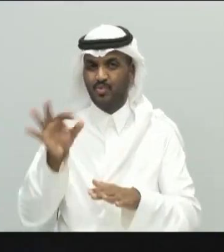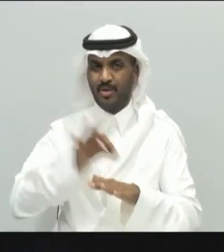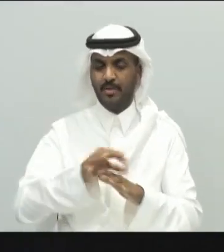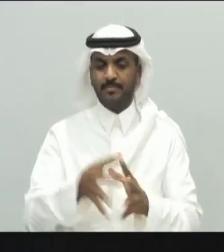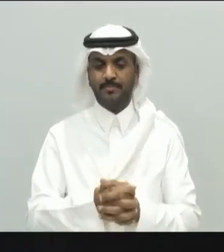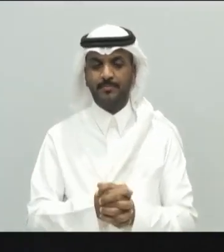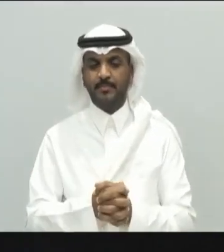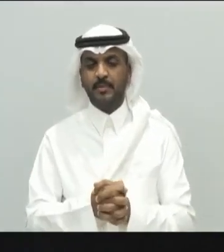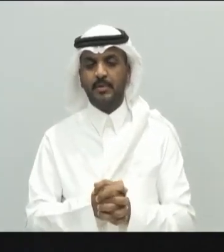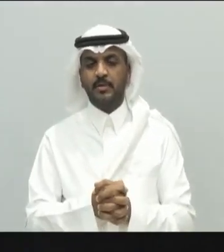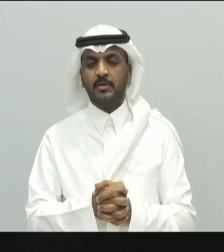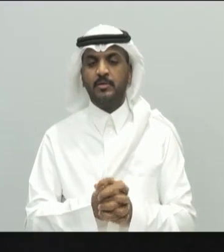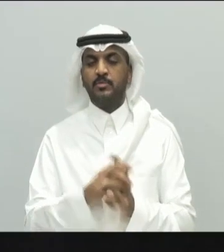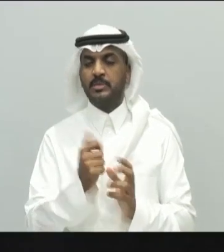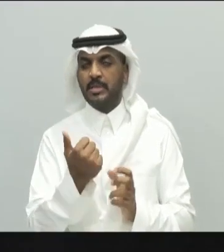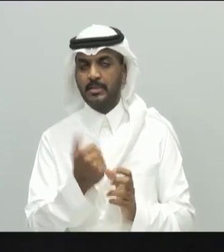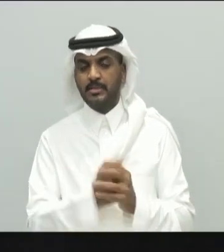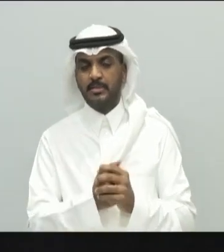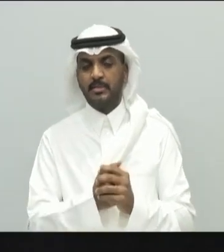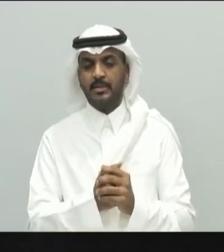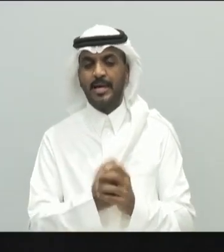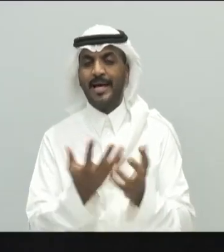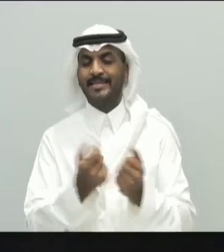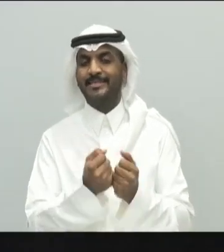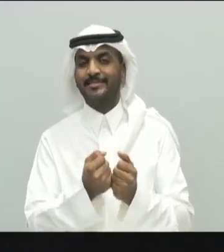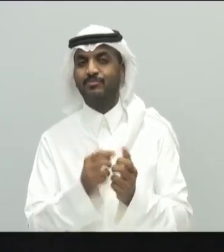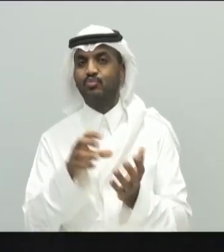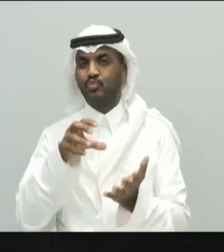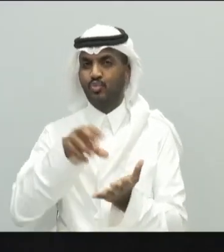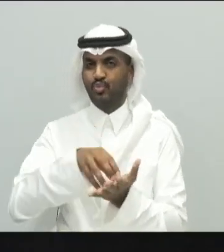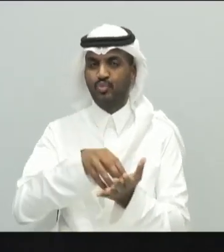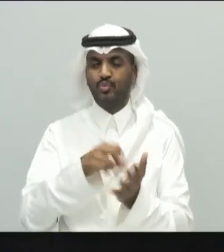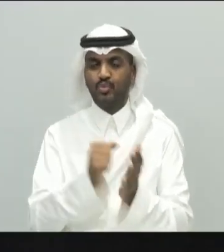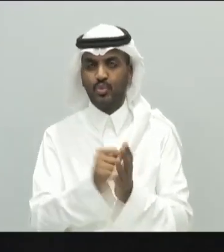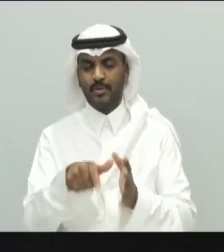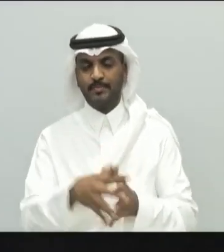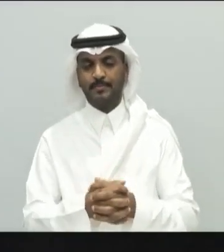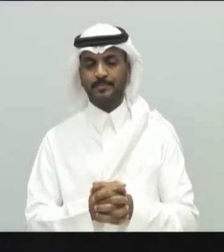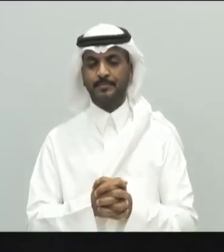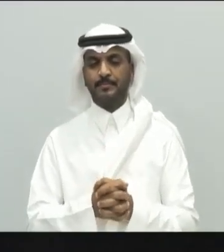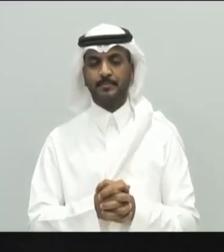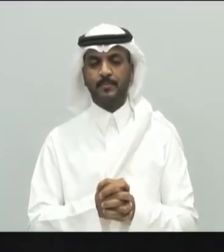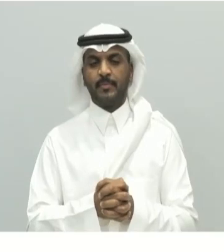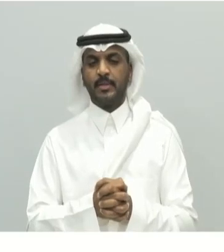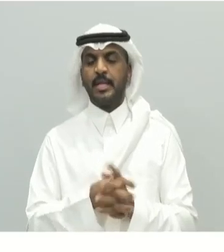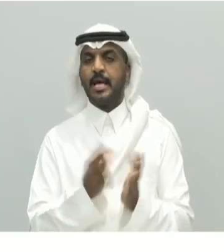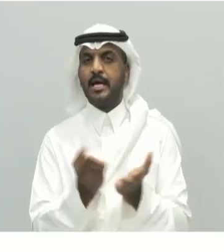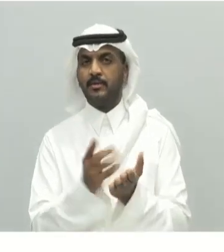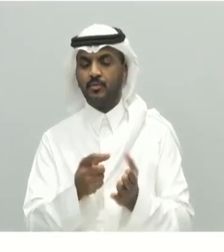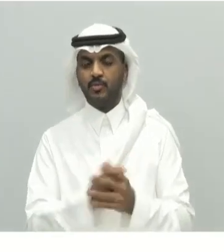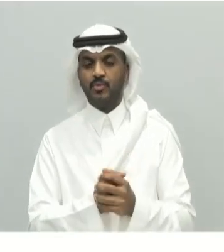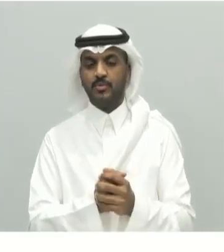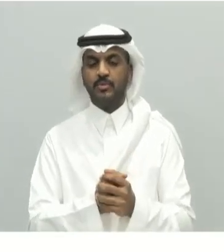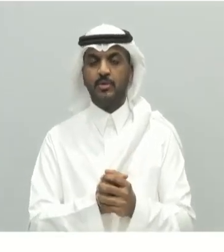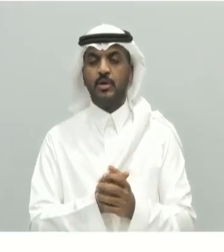السكان والدرس السادس عدد السكان هذه دروس